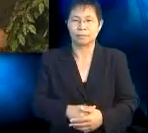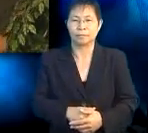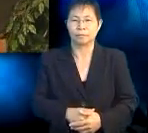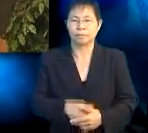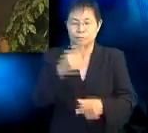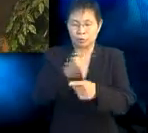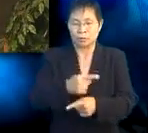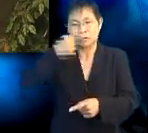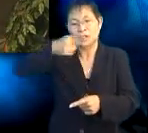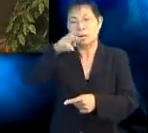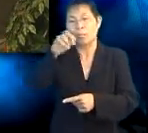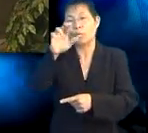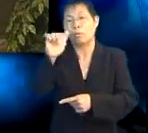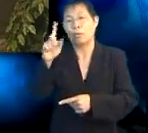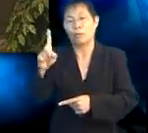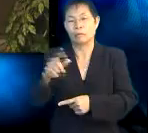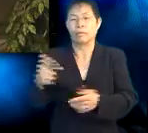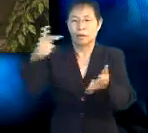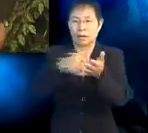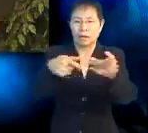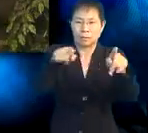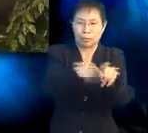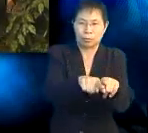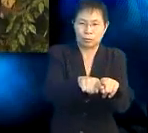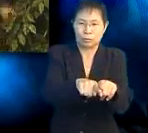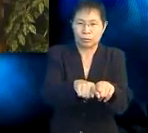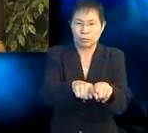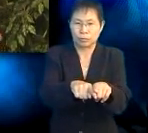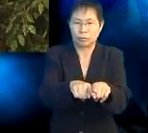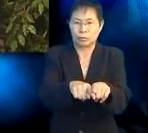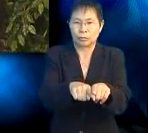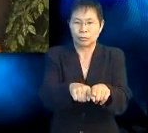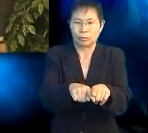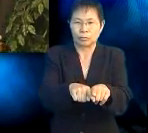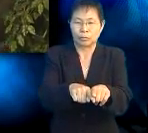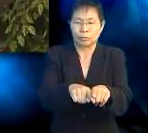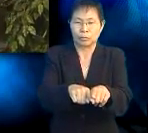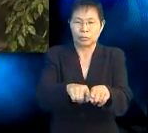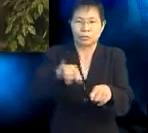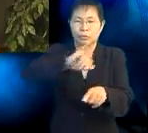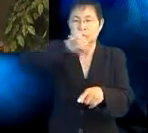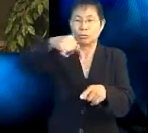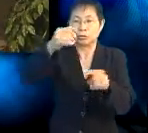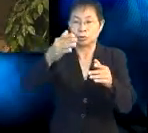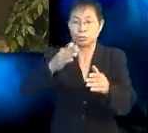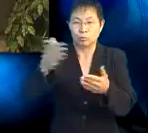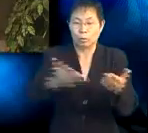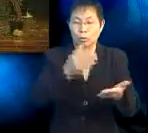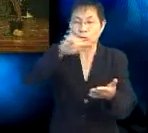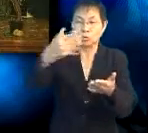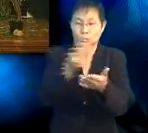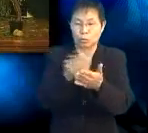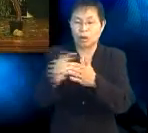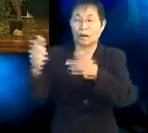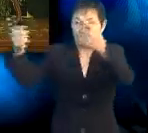Betul cakap Murad tu Hasan. Lagipun si pembawa wang RM1 itu akan datang kemari sebentar lagi.